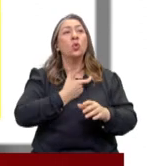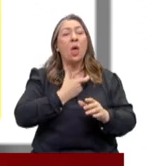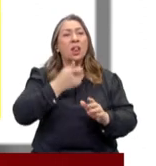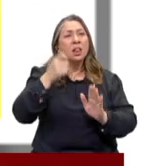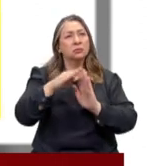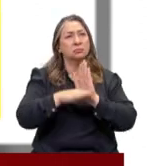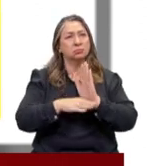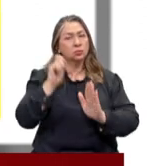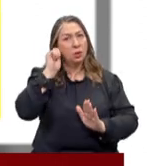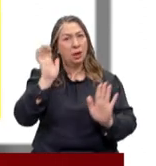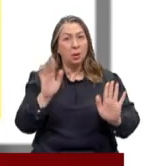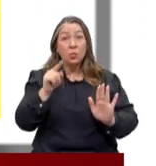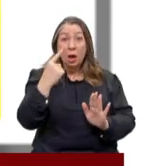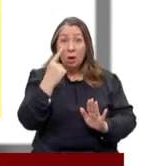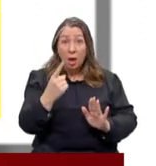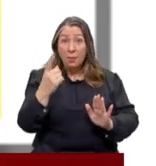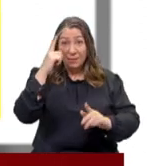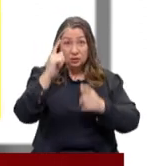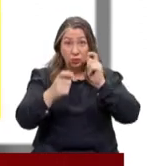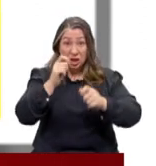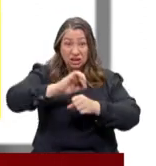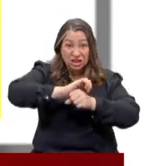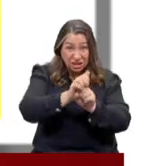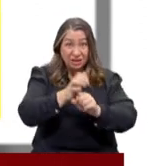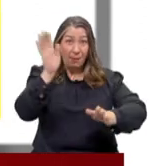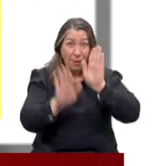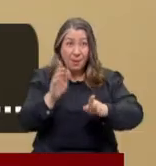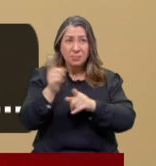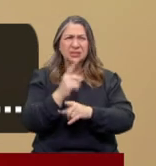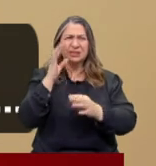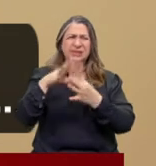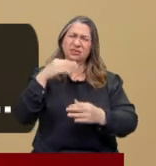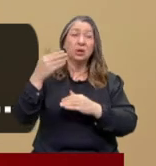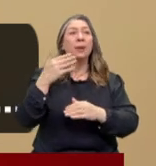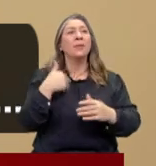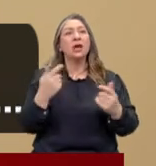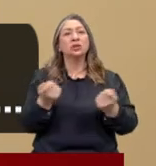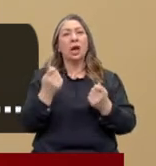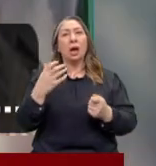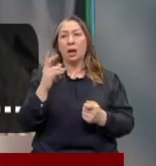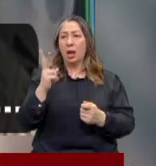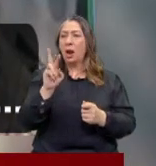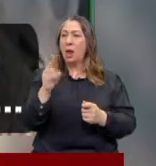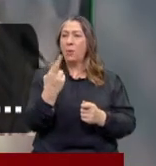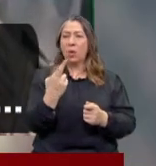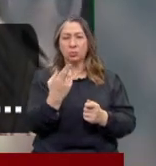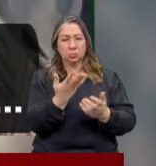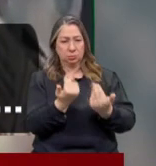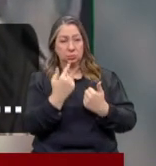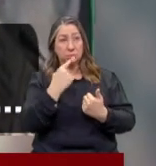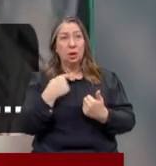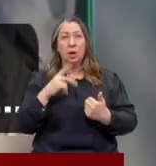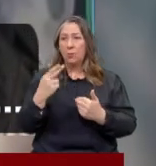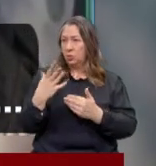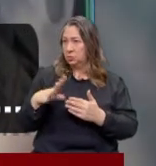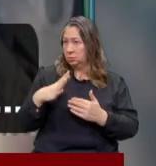uyulması gerekli bir uyarı. Buna karşı başvurulan şiddet ise insanlık dışıdır. İş yerinden kendilerine rapor almaları söylenmiş. Benden